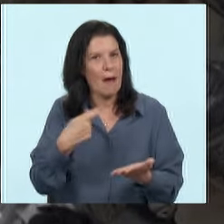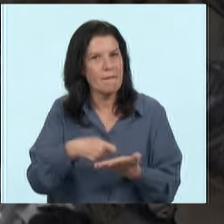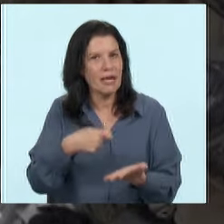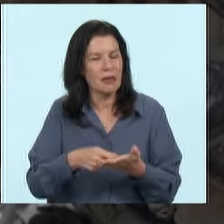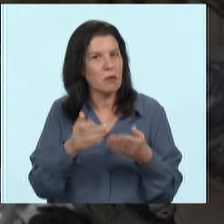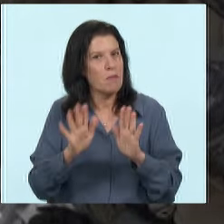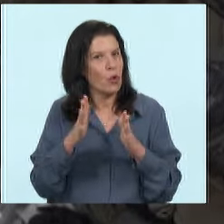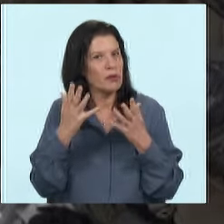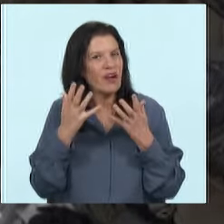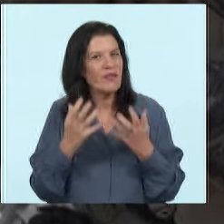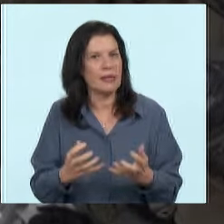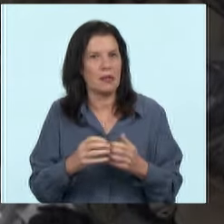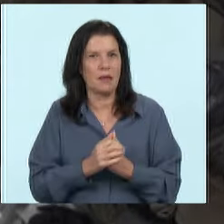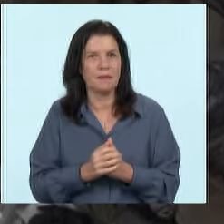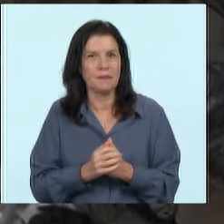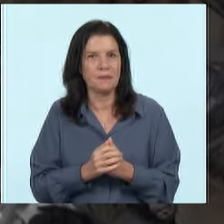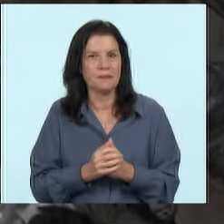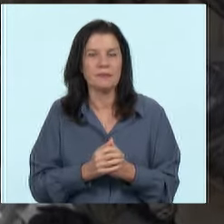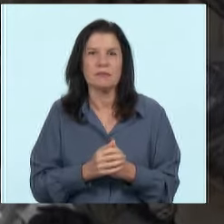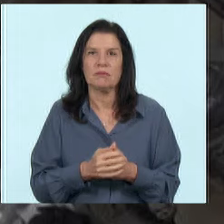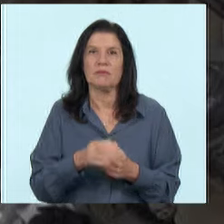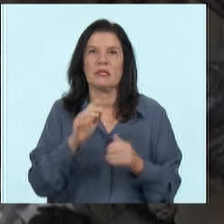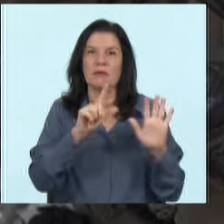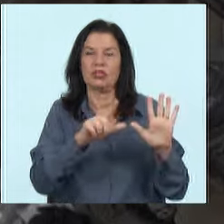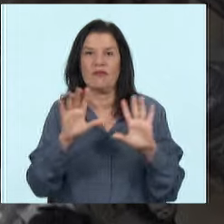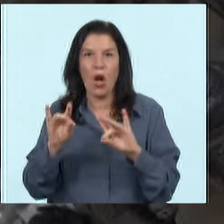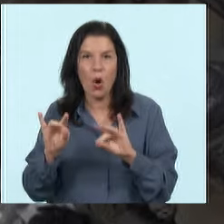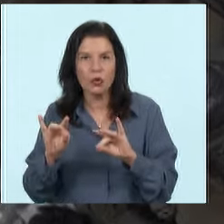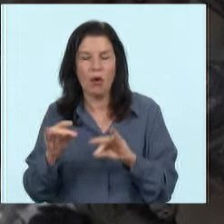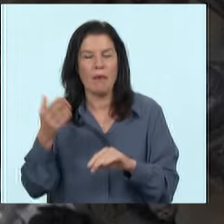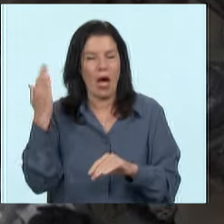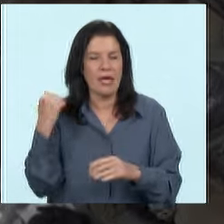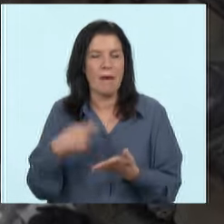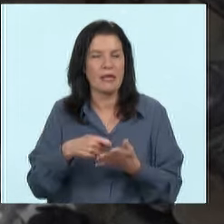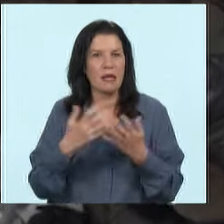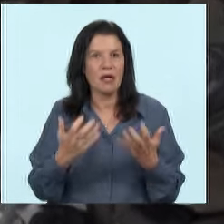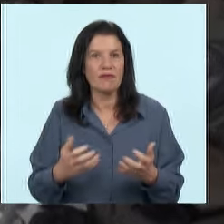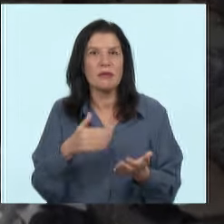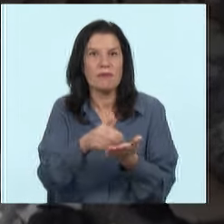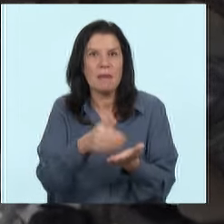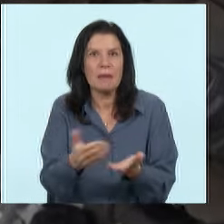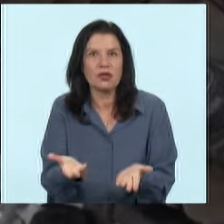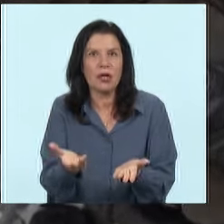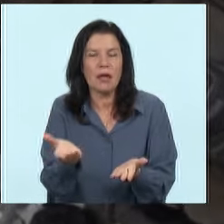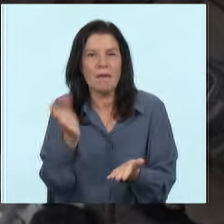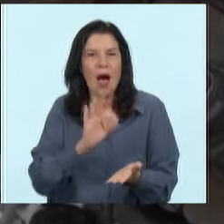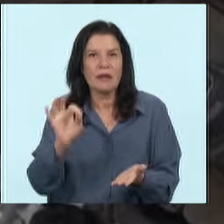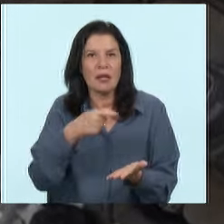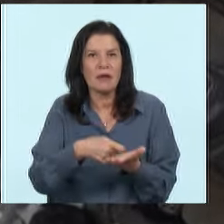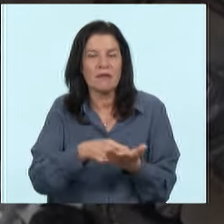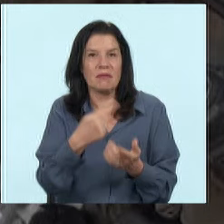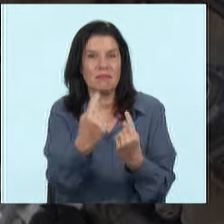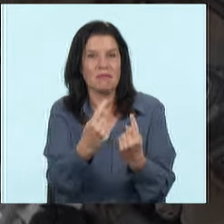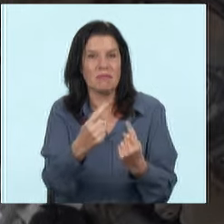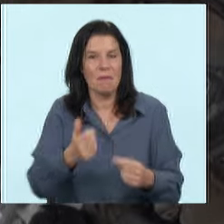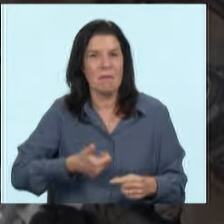כבדים. היא גבתה מחירים מאוד כבדים בשבעה באוקטובר, והיא ממשיכה לגבות בכל יום. ואתה כמפקד גם מרגיש את זה ברמה אישית.